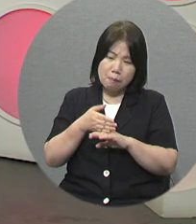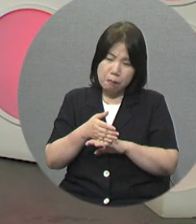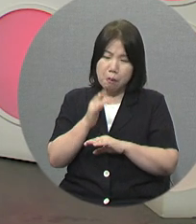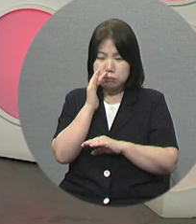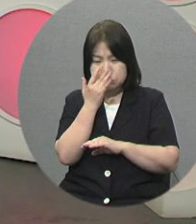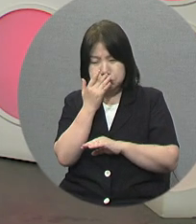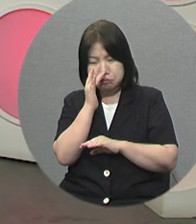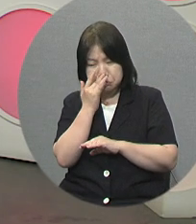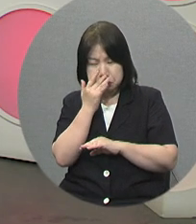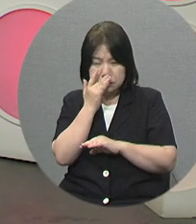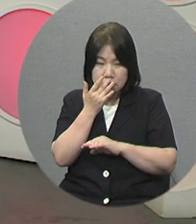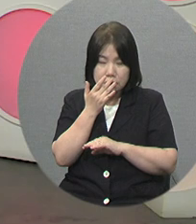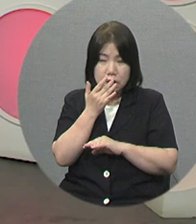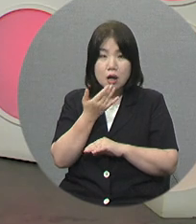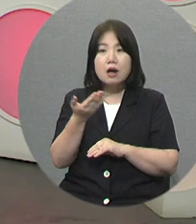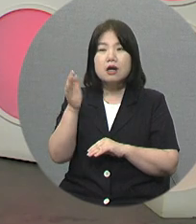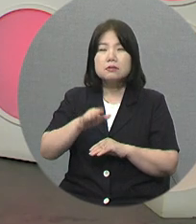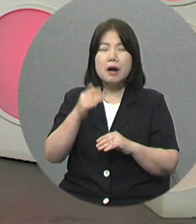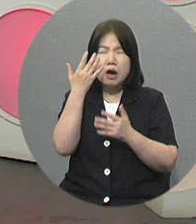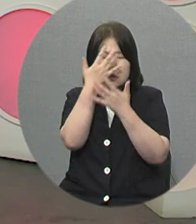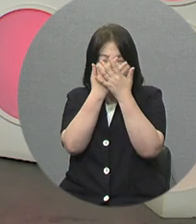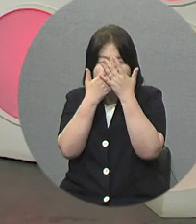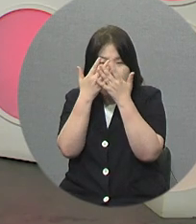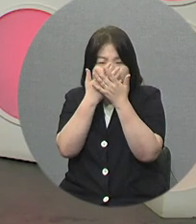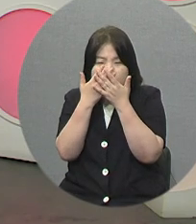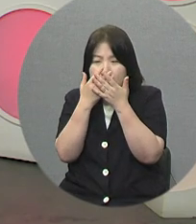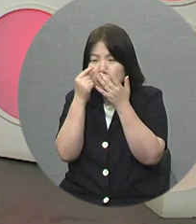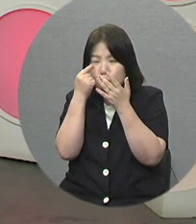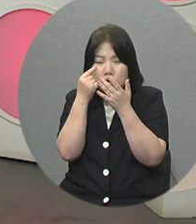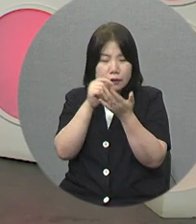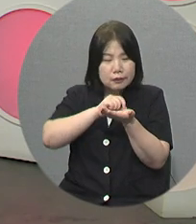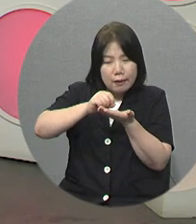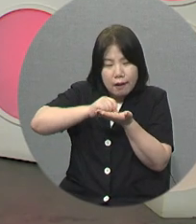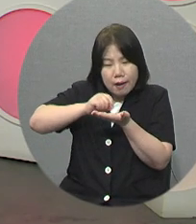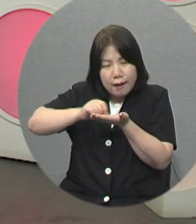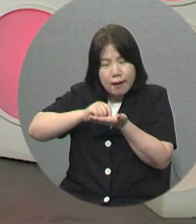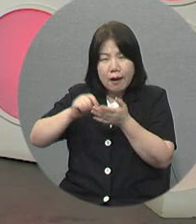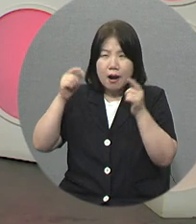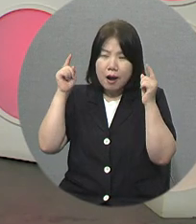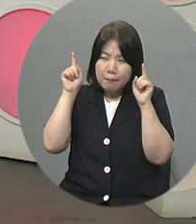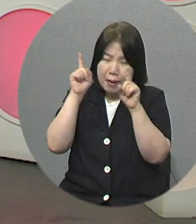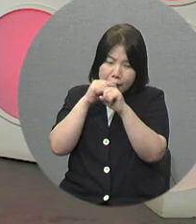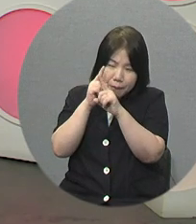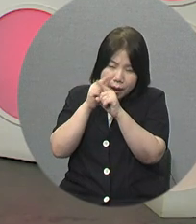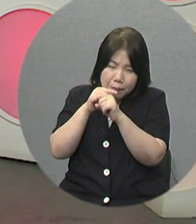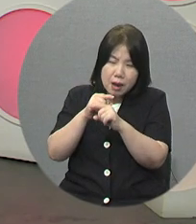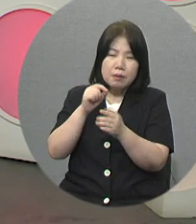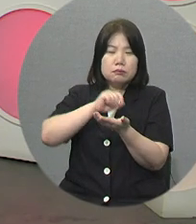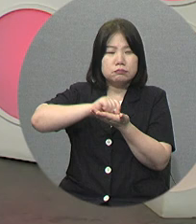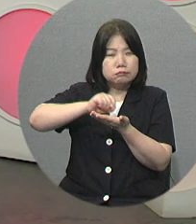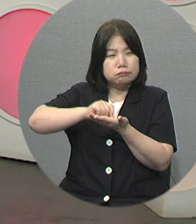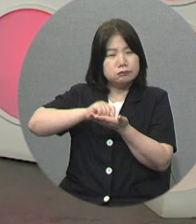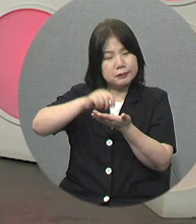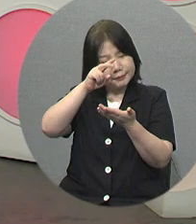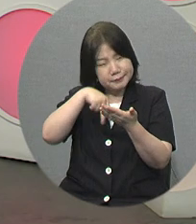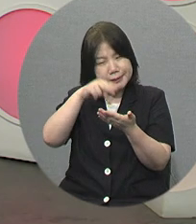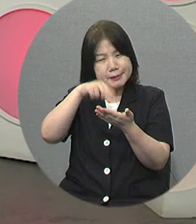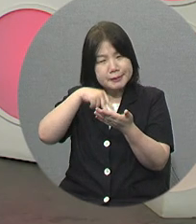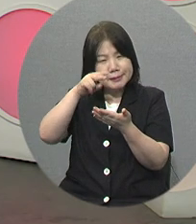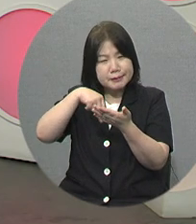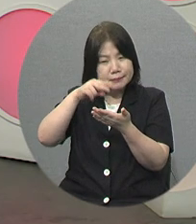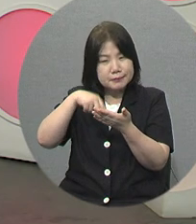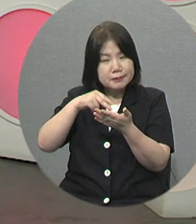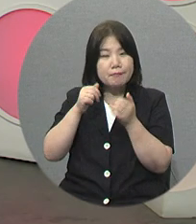그래도 침침한 눈으로 매일 밤 쓰고 또 쓰고 읽고 또 읽었습니다.